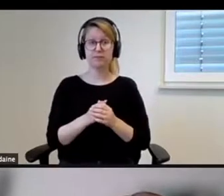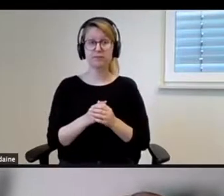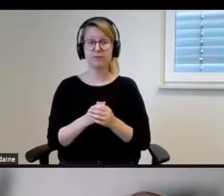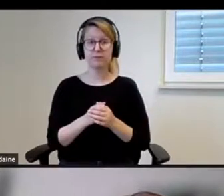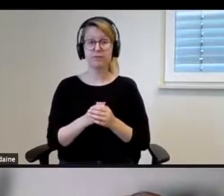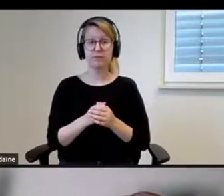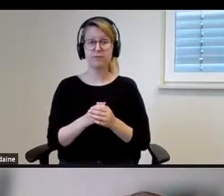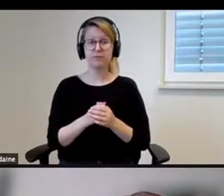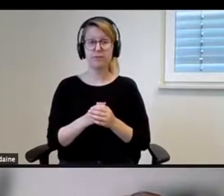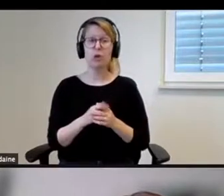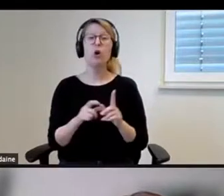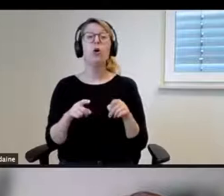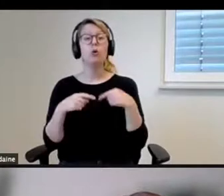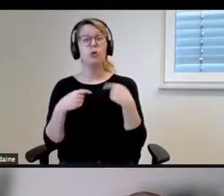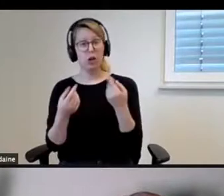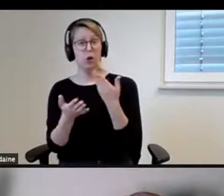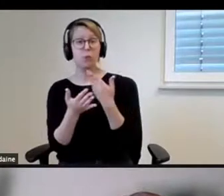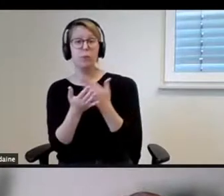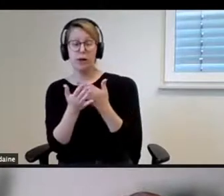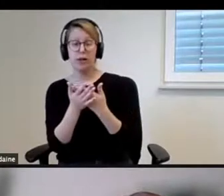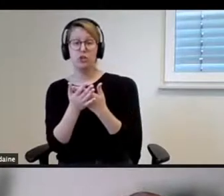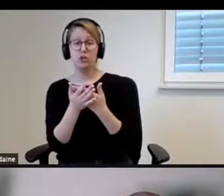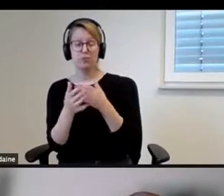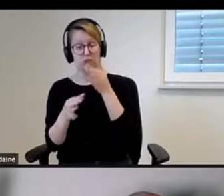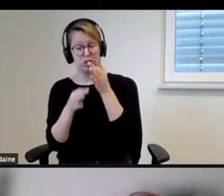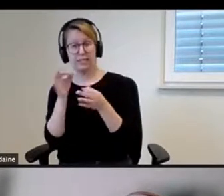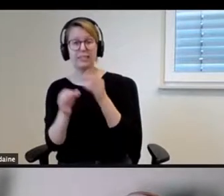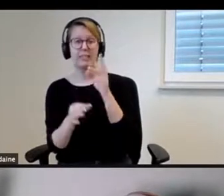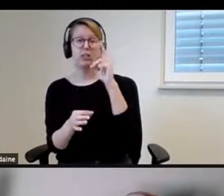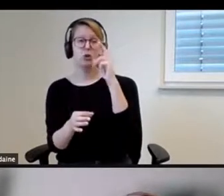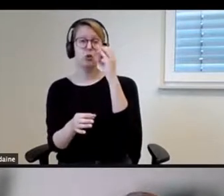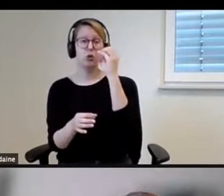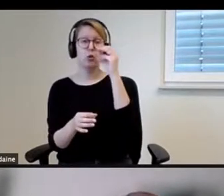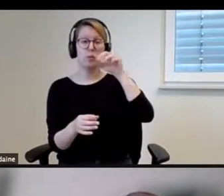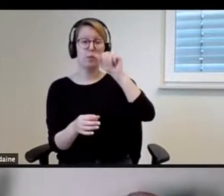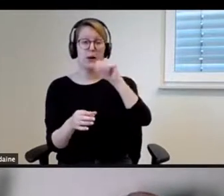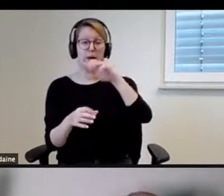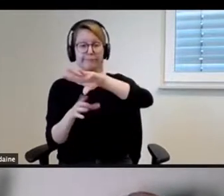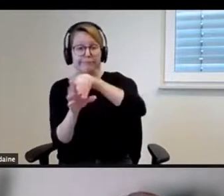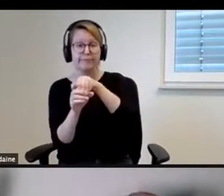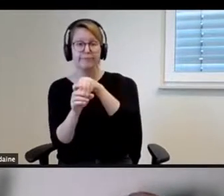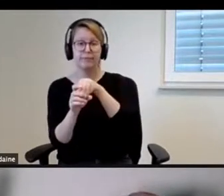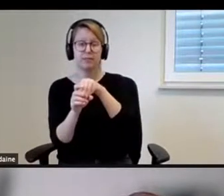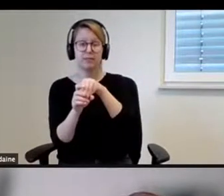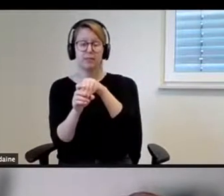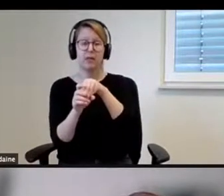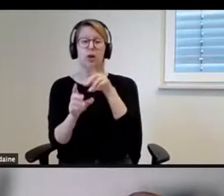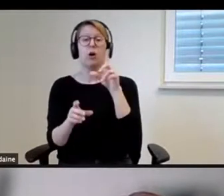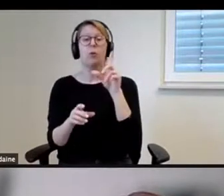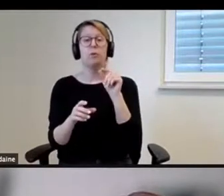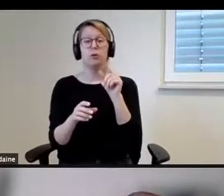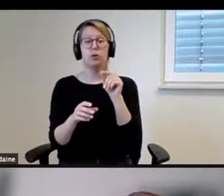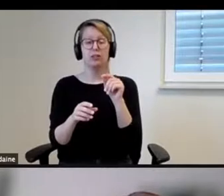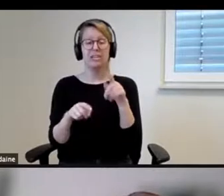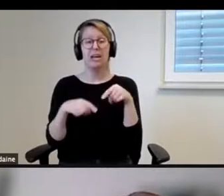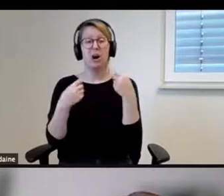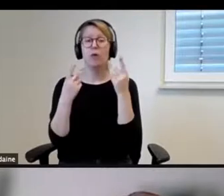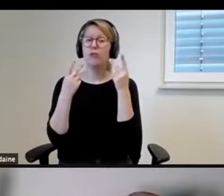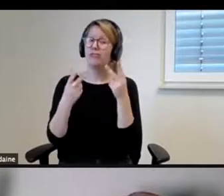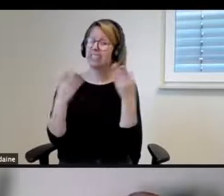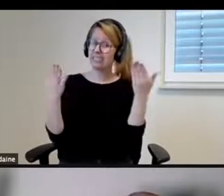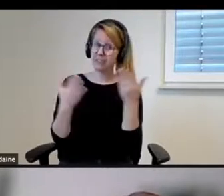il y a l'intersectionnalité, que ces stratégies doivent se parler et qui doivent résoudre les problèmes